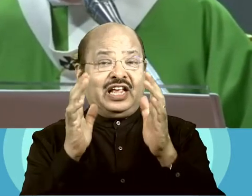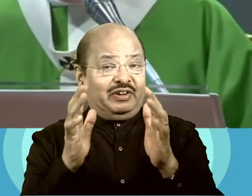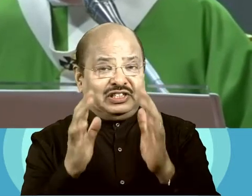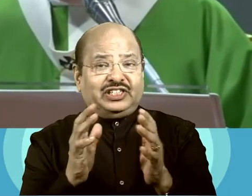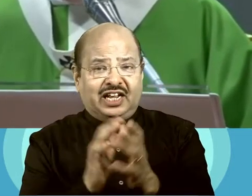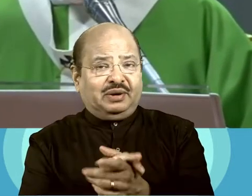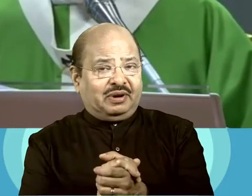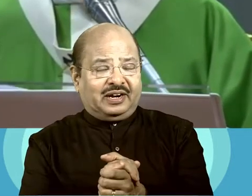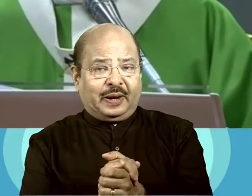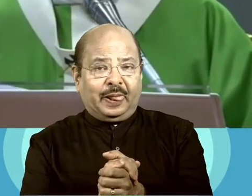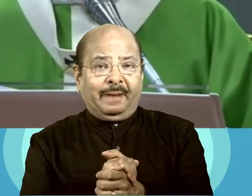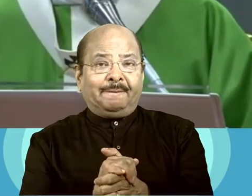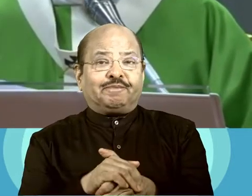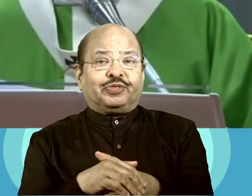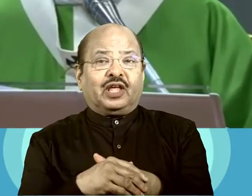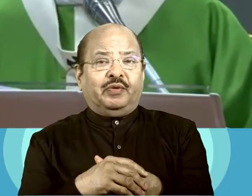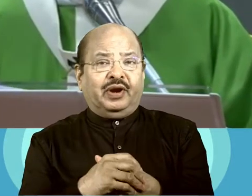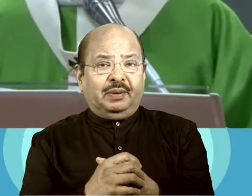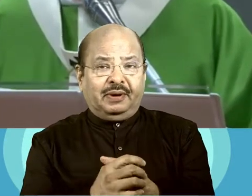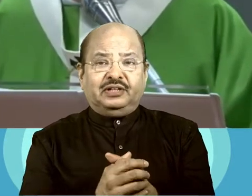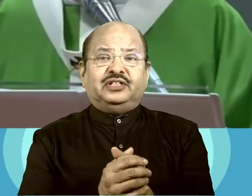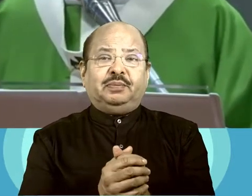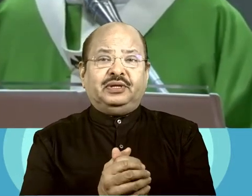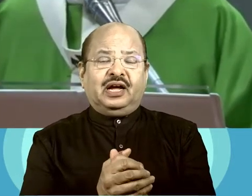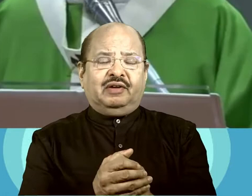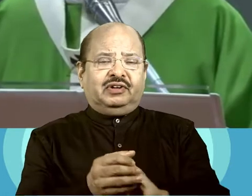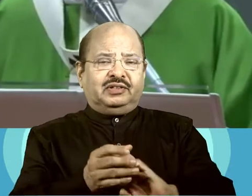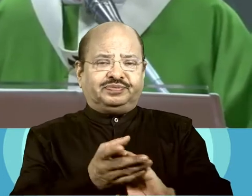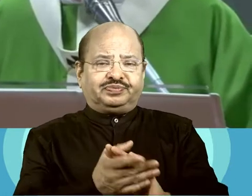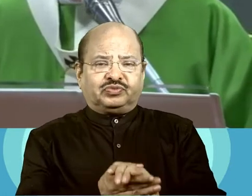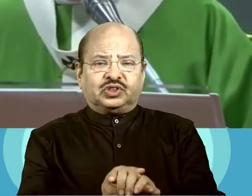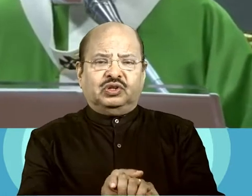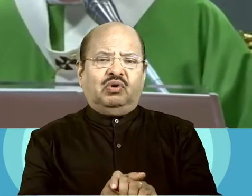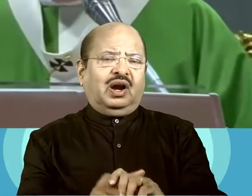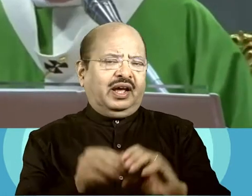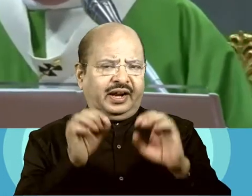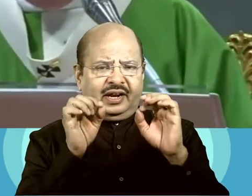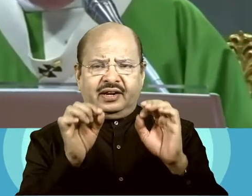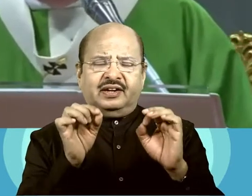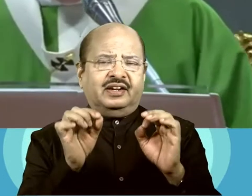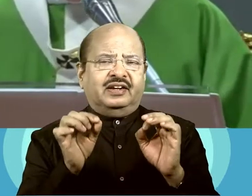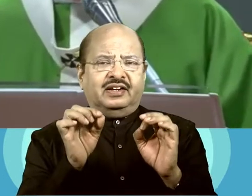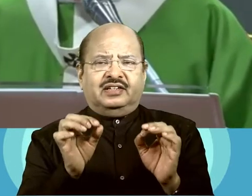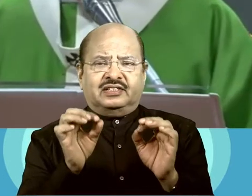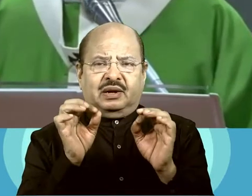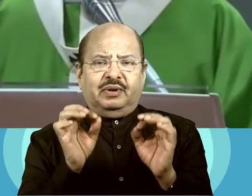എന്നത് ദൈവജനമാണ്. ഇവിടെ പരിശുദ്ധ പിതാവ് വളരെ